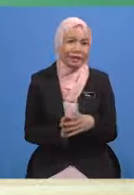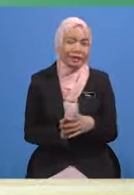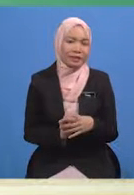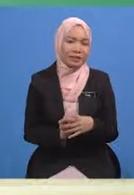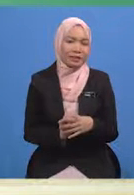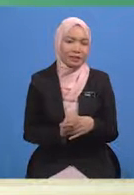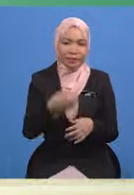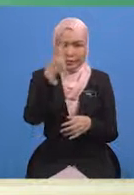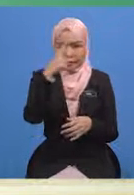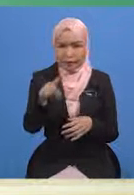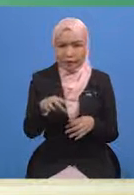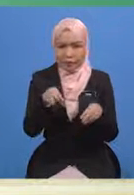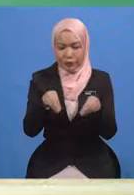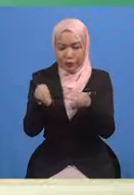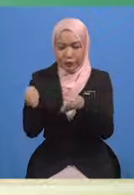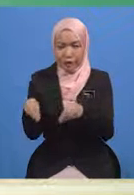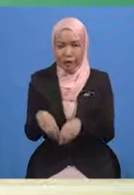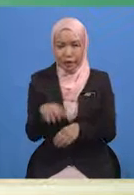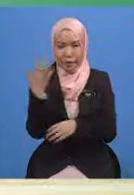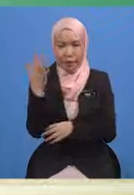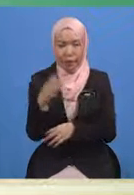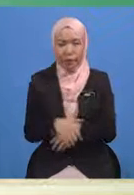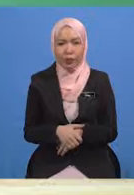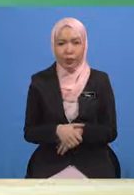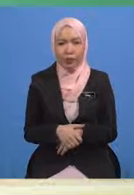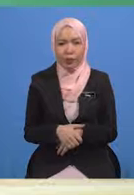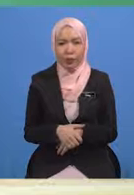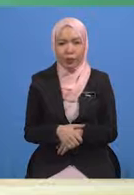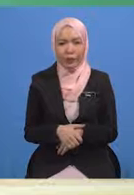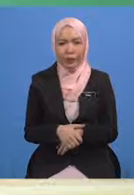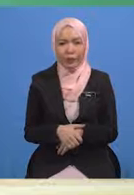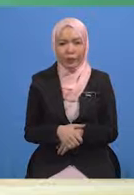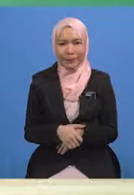sesuai untuk penanaman pokok.